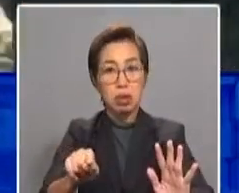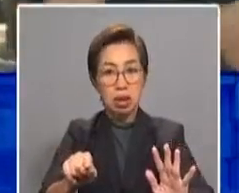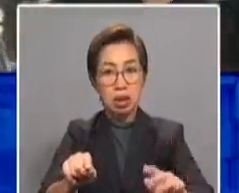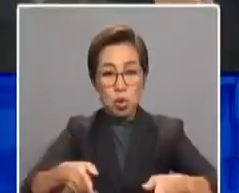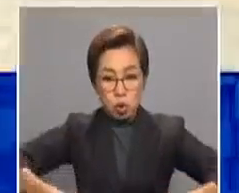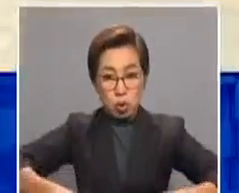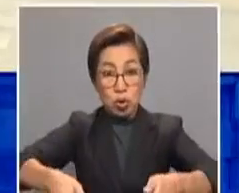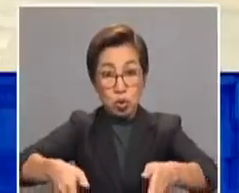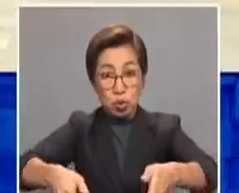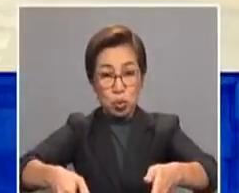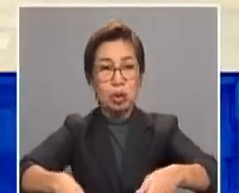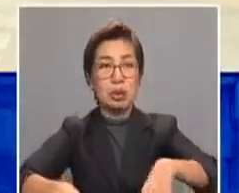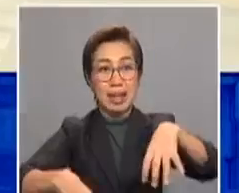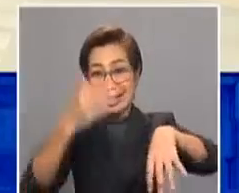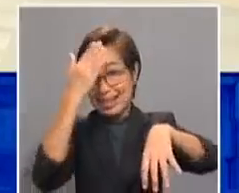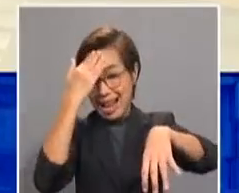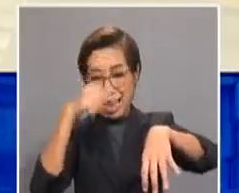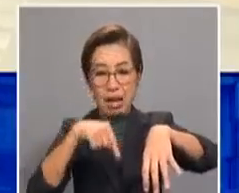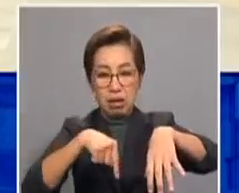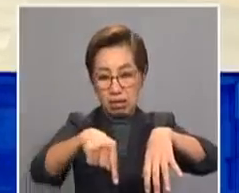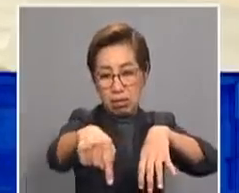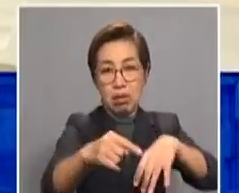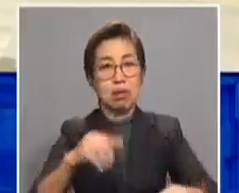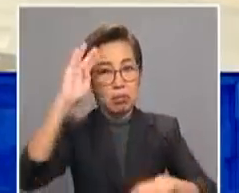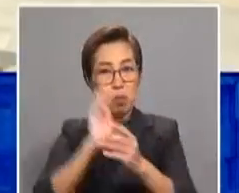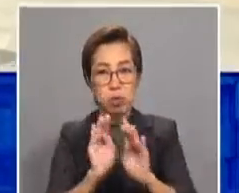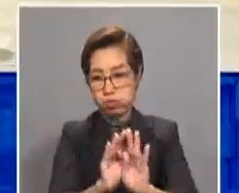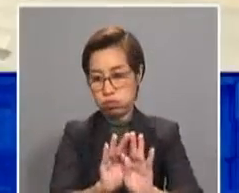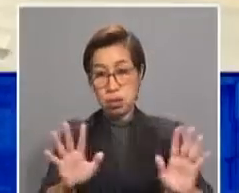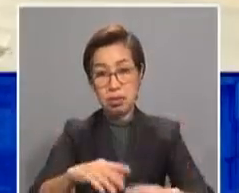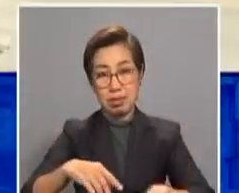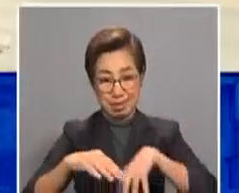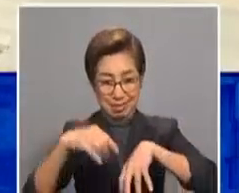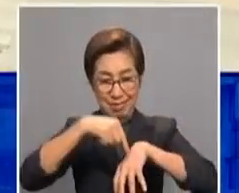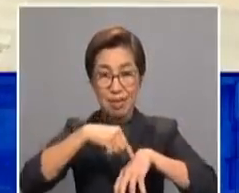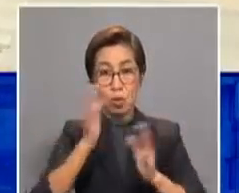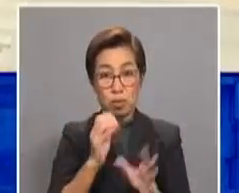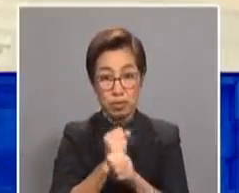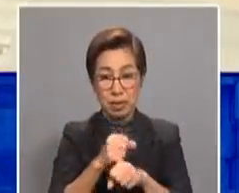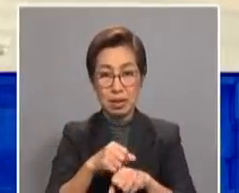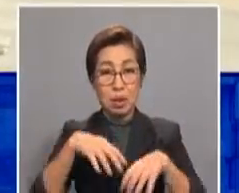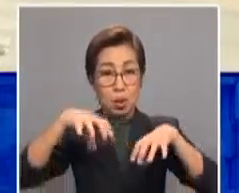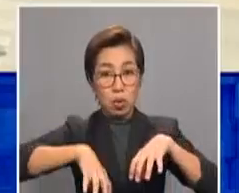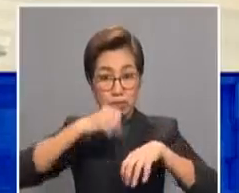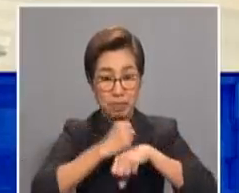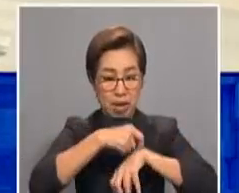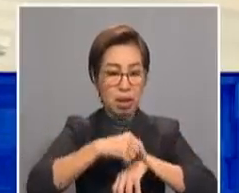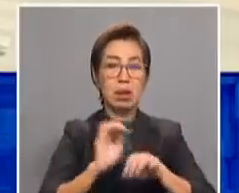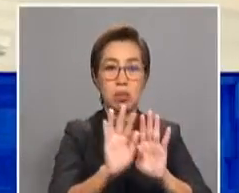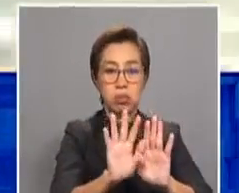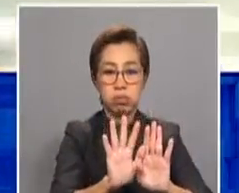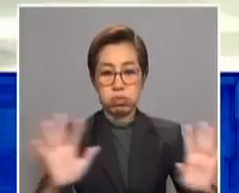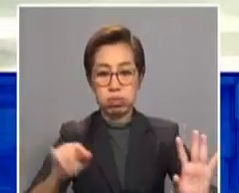ามถนนภายในนะคะบริเวณด้านหน้าอาคารสำนักงานก่อนที่จะกลับเข้าไปสแตนบายอย่างที่ตั้งค่ะจากนั้นไม่น